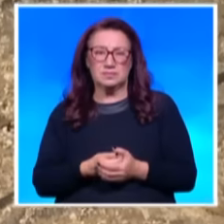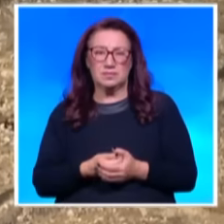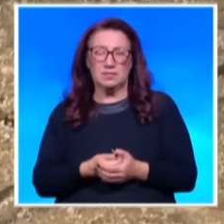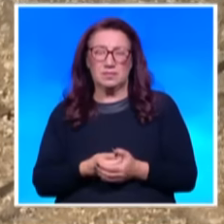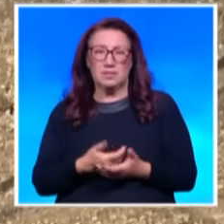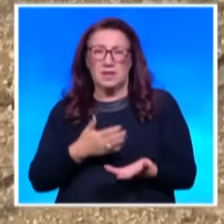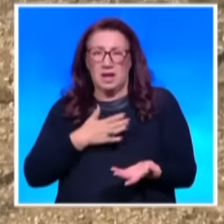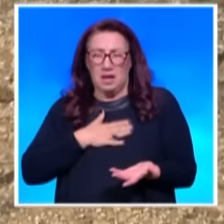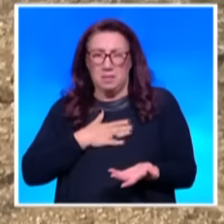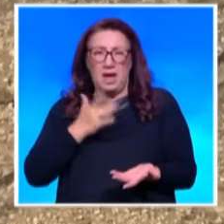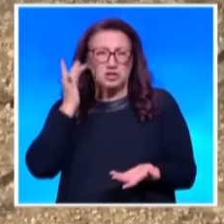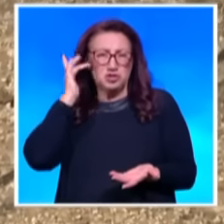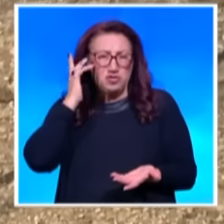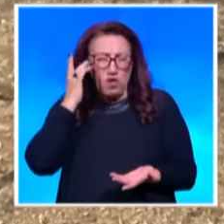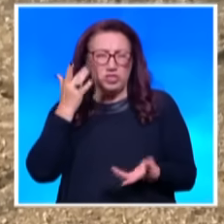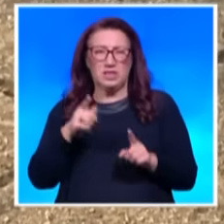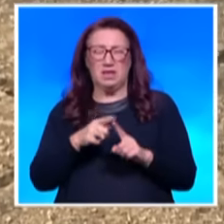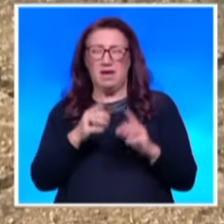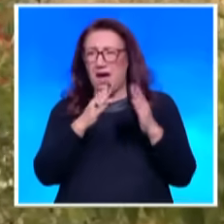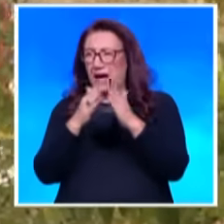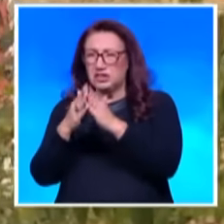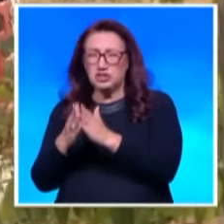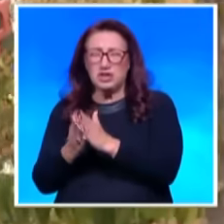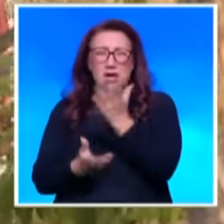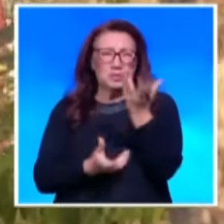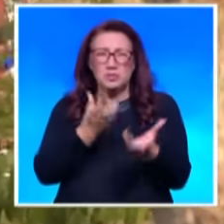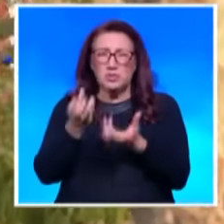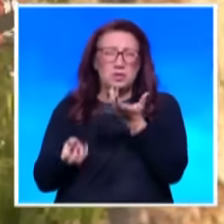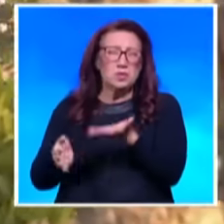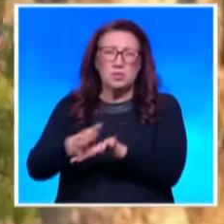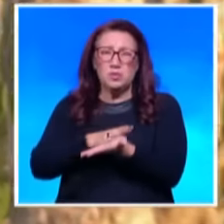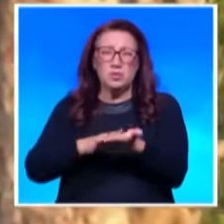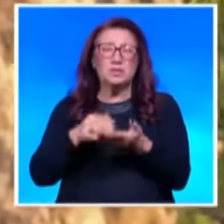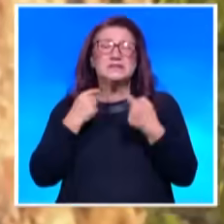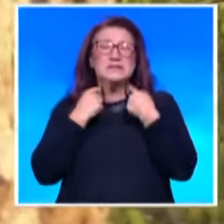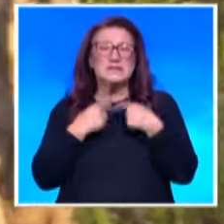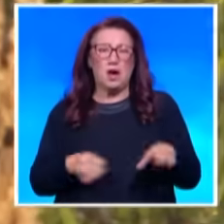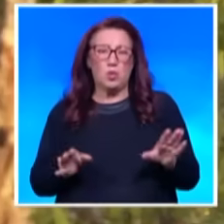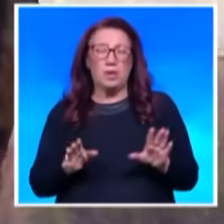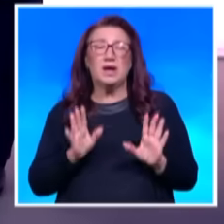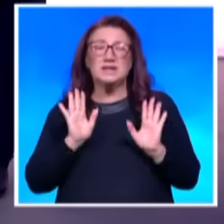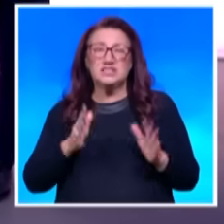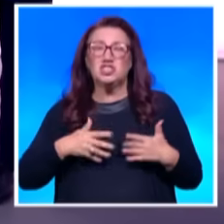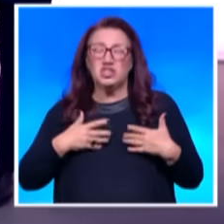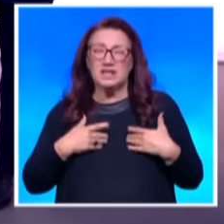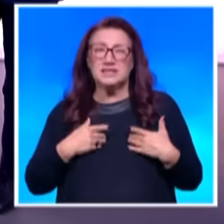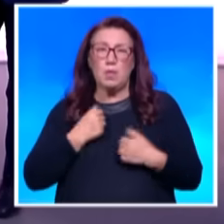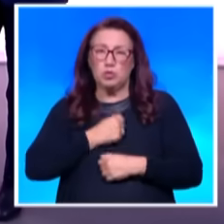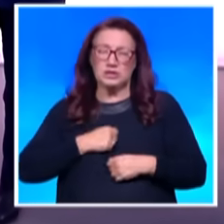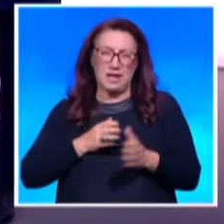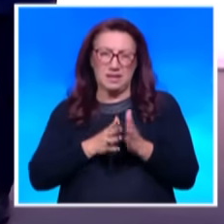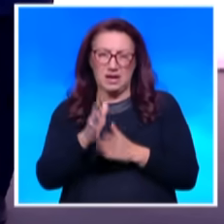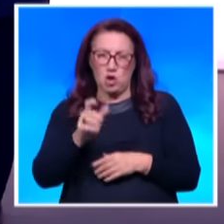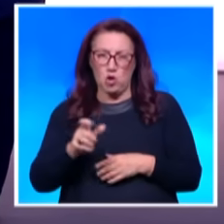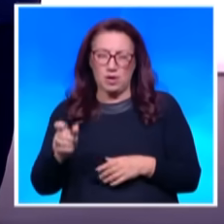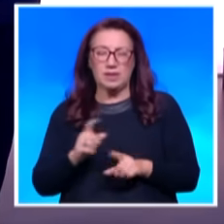Животни. Къщи. Загуба. За щастие, пострадали хора няма.